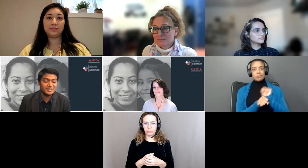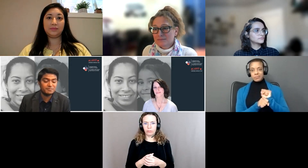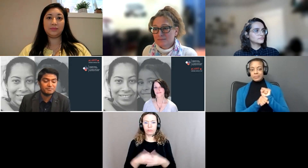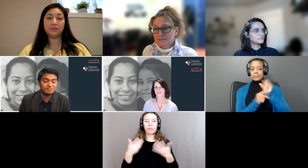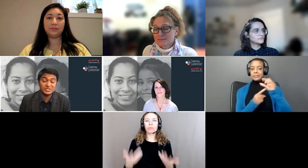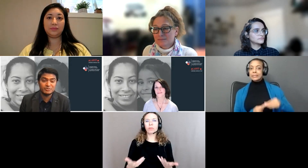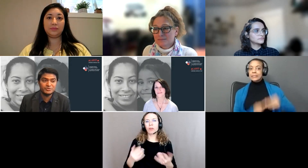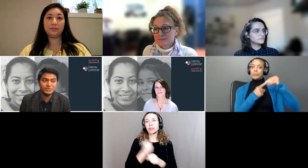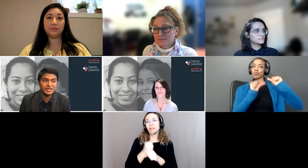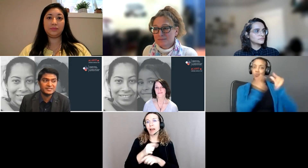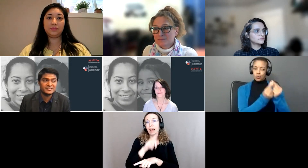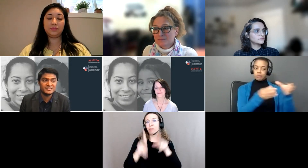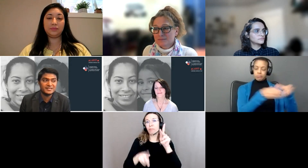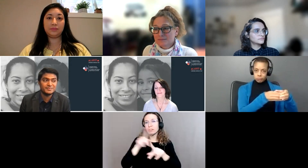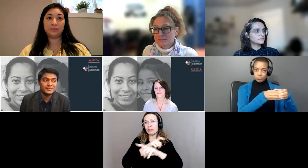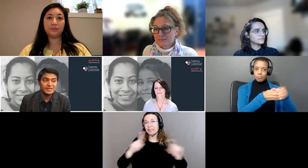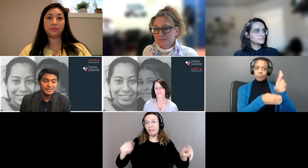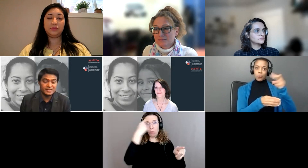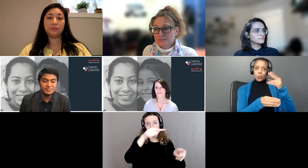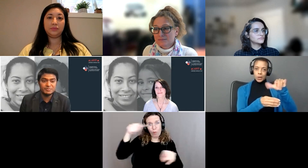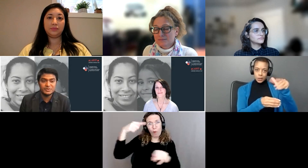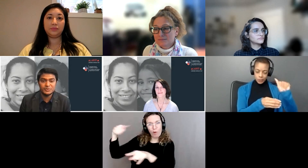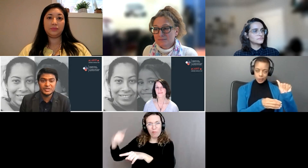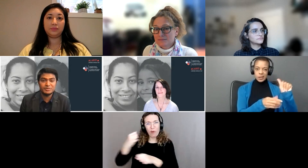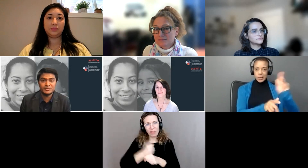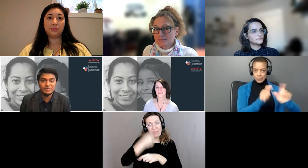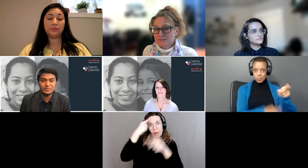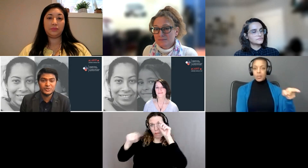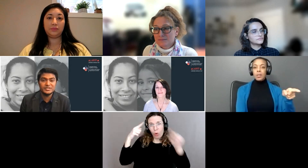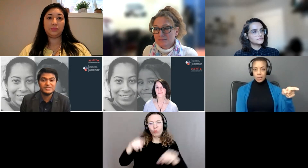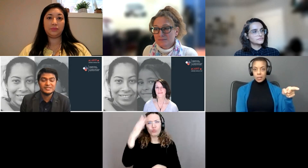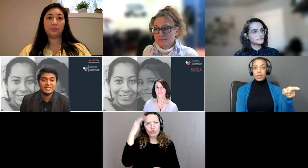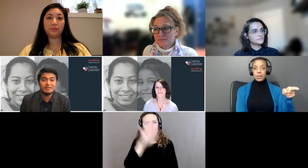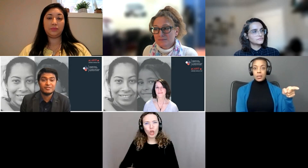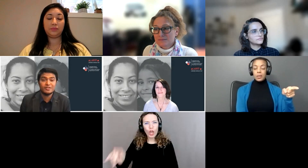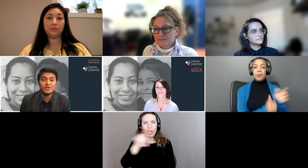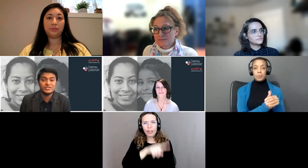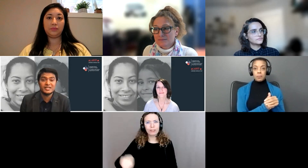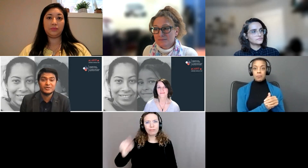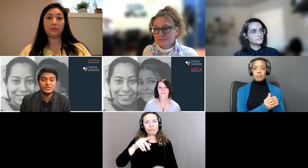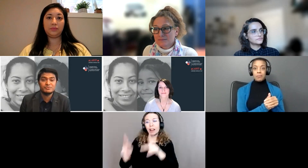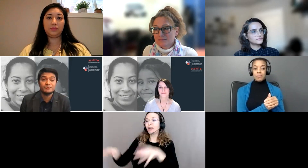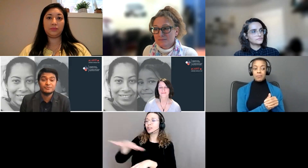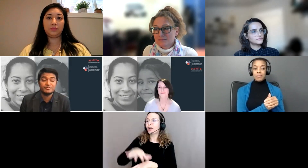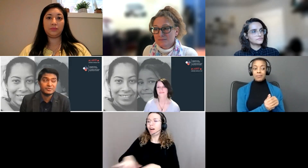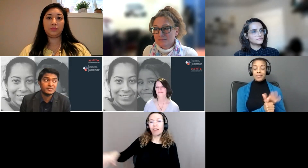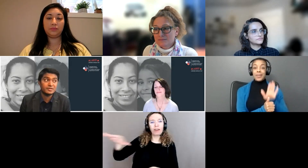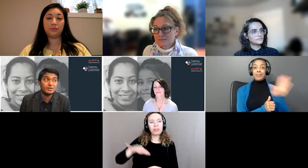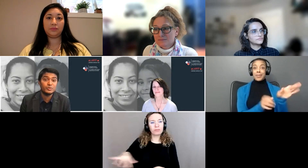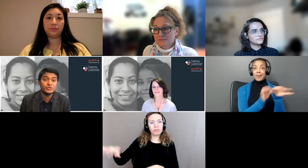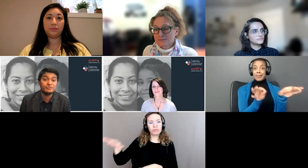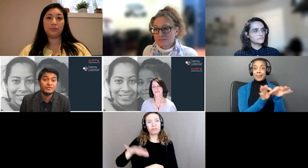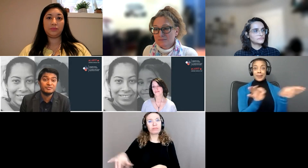différents, il y en a qui savent ici que ces gens, le peuple qui ont perdu